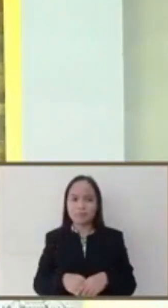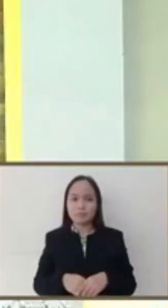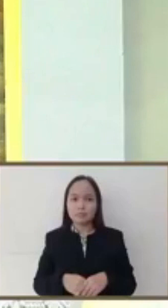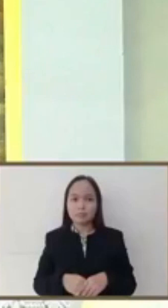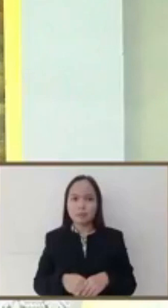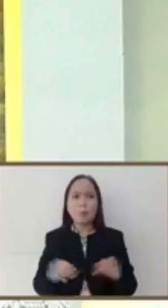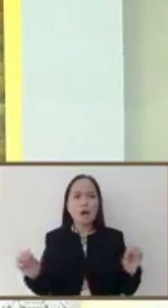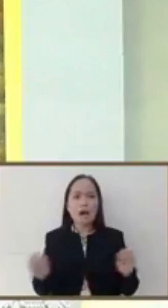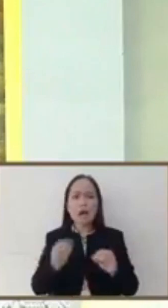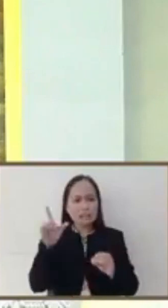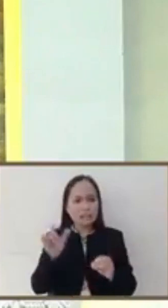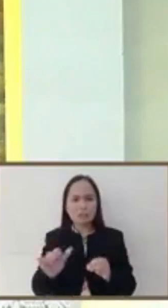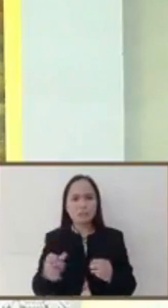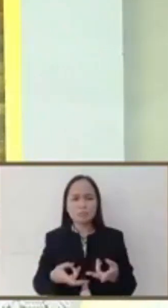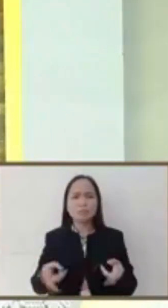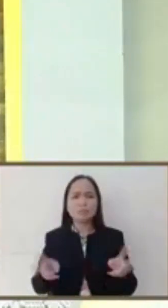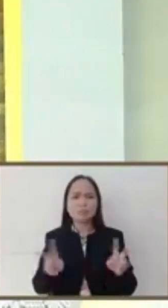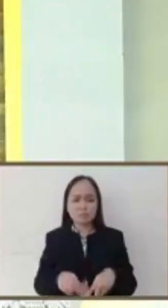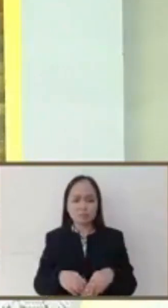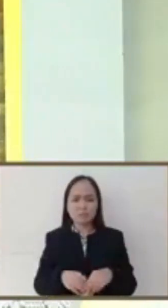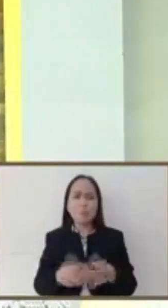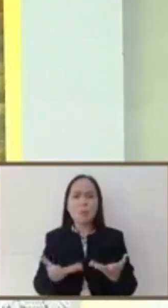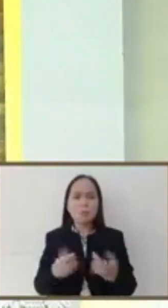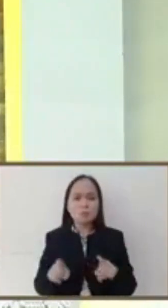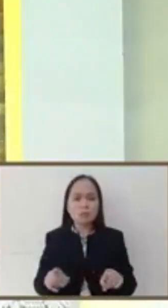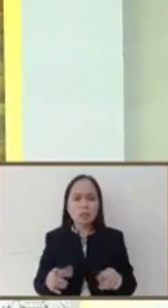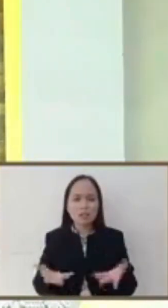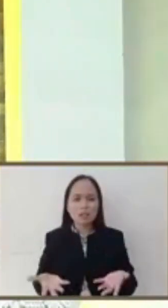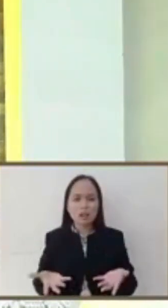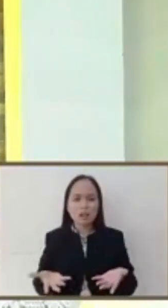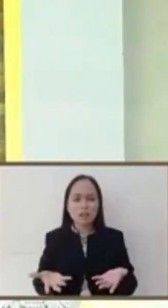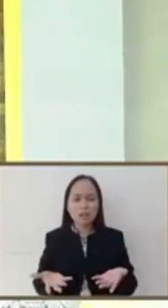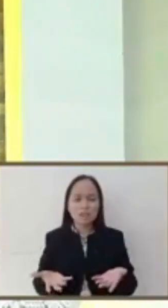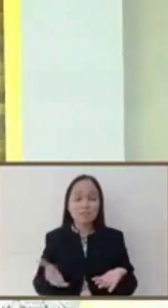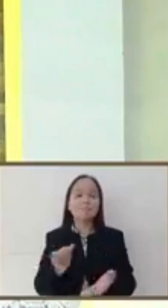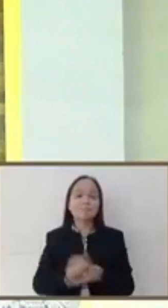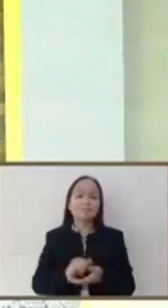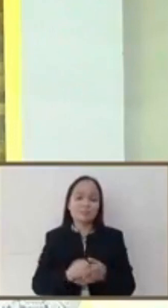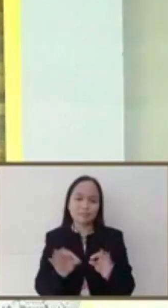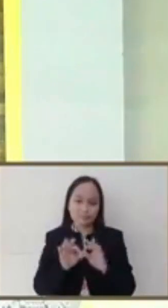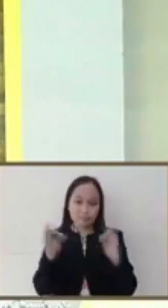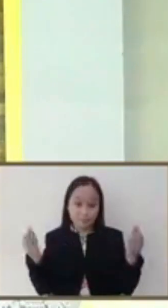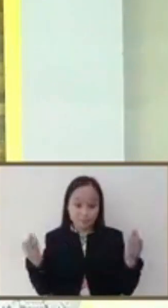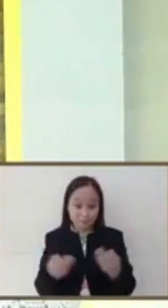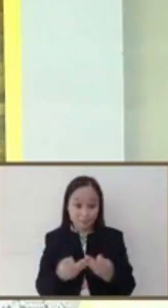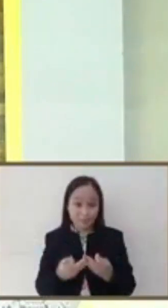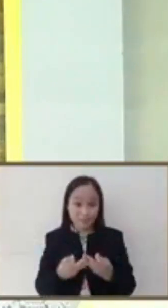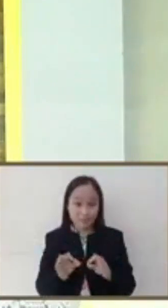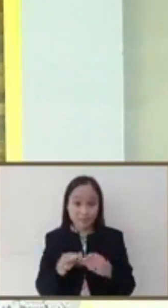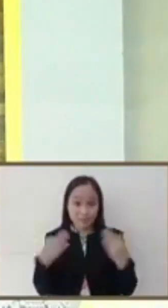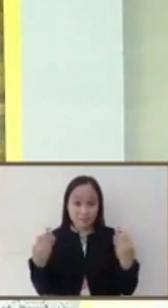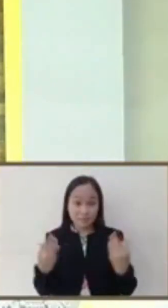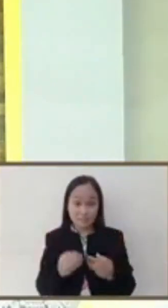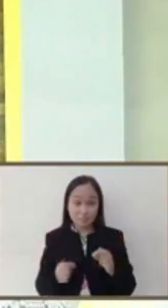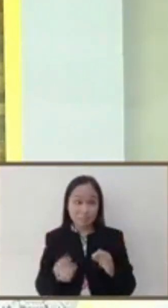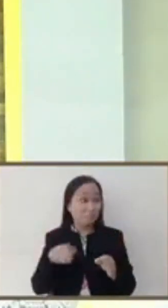Walang eternal value. Saan pupunta po yun, mga kapatid? You understand? Sa pamilya pa lamang po natin, pagka